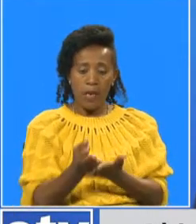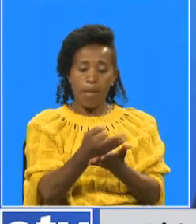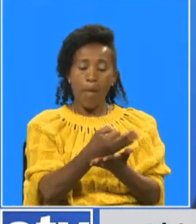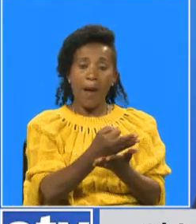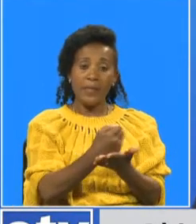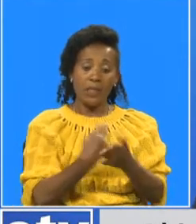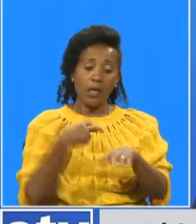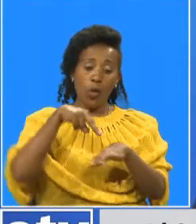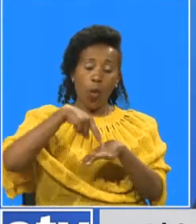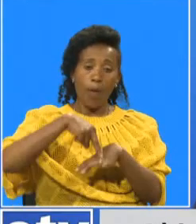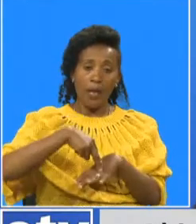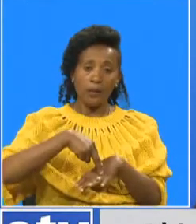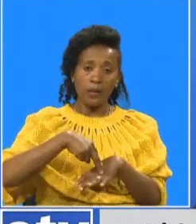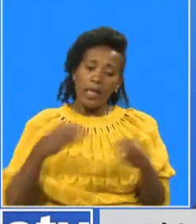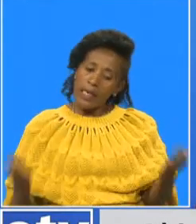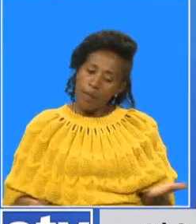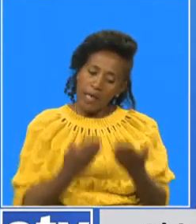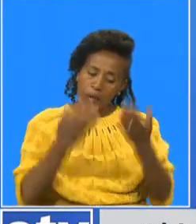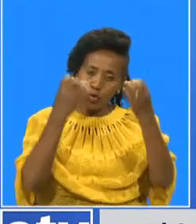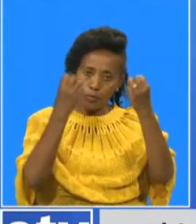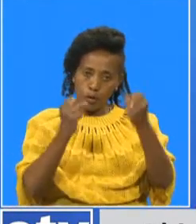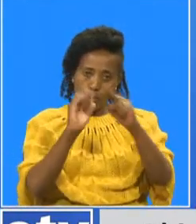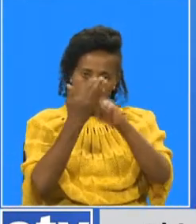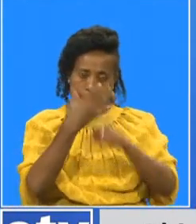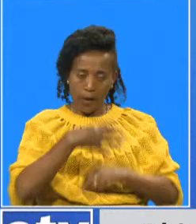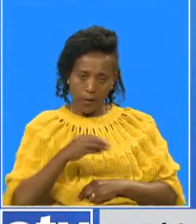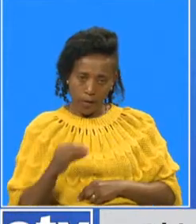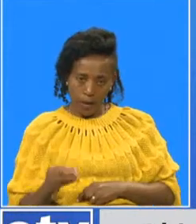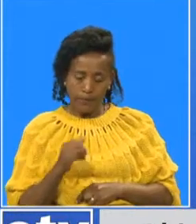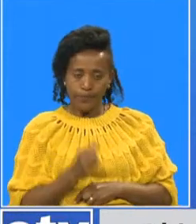የማምረቻ ተቋማት ሊበረታቱ የሚችልበት ሁኔታና